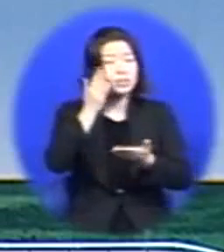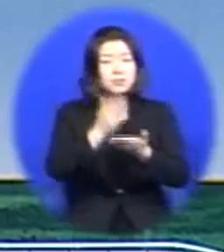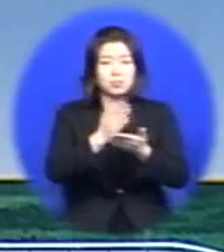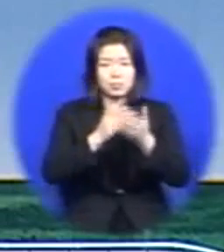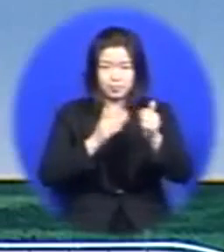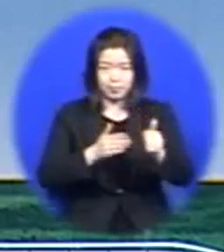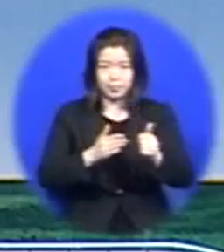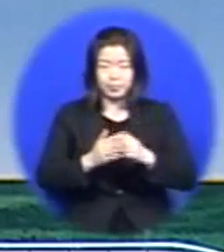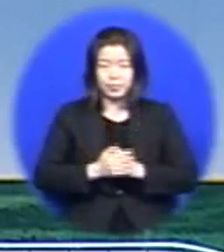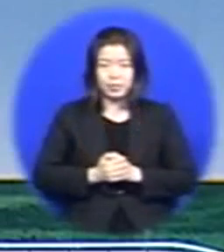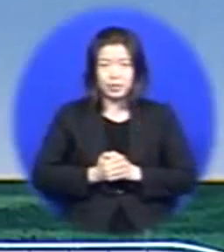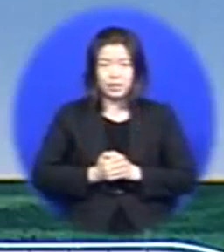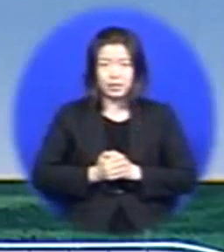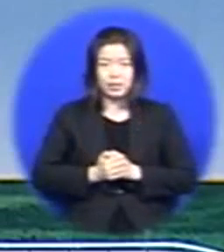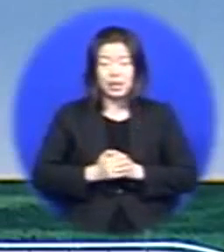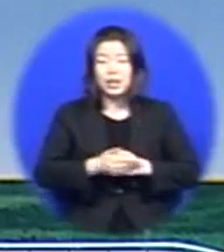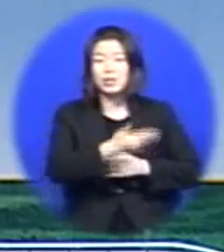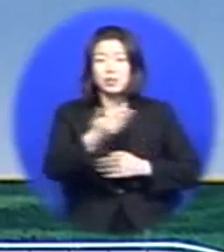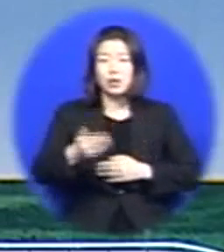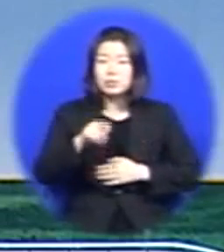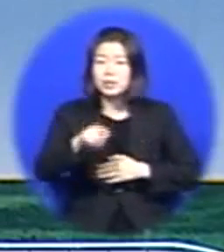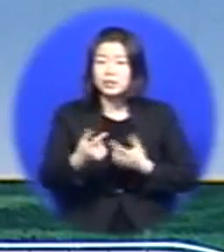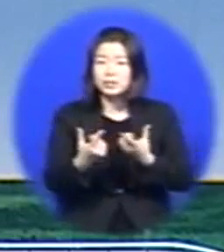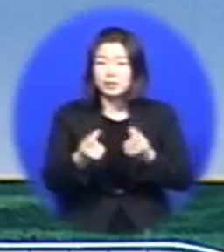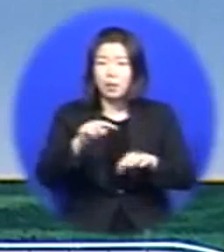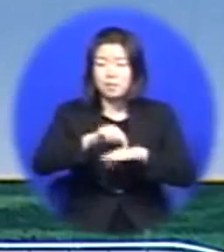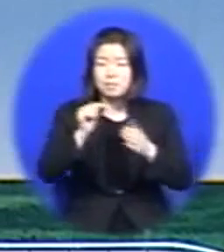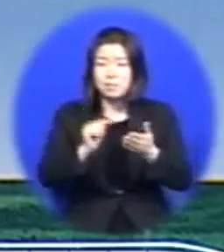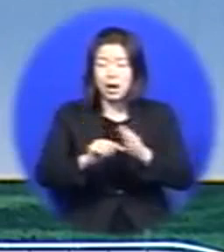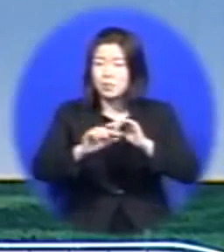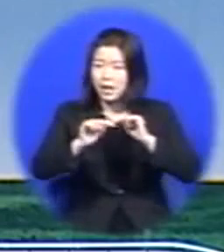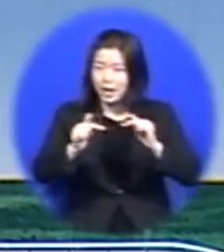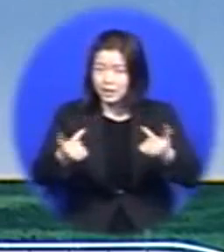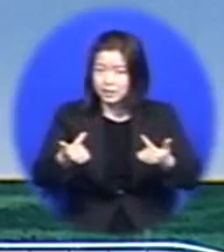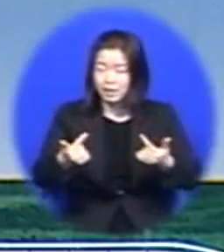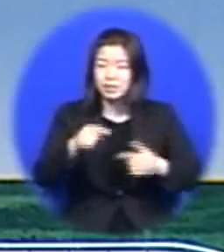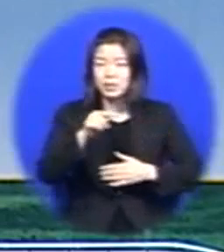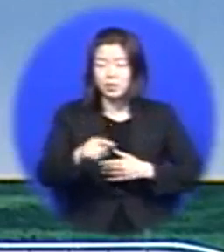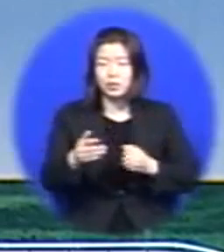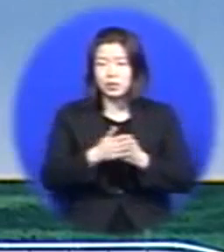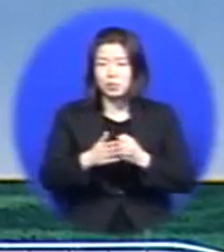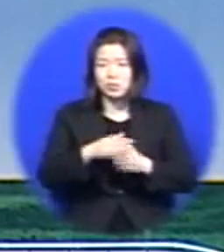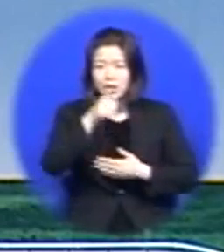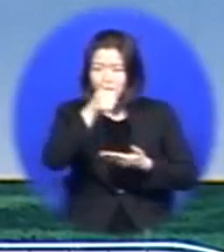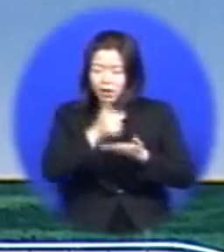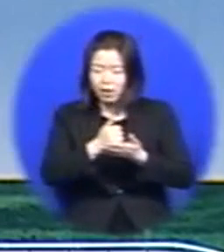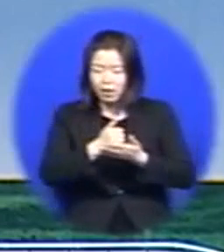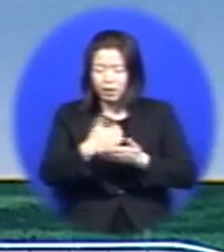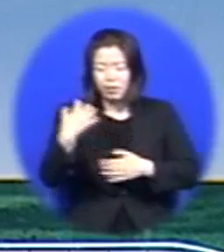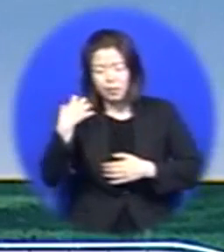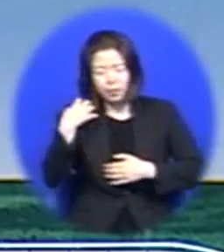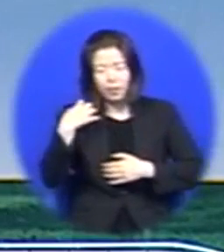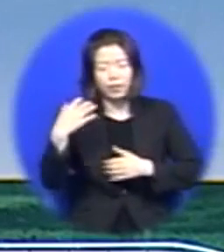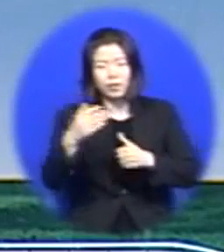마세요. 여러분이 그런 마음이 아니라는 것 때문에 죄책감에 사로잡힐 필요도 없습니다.